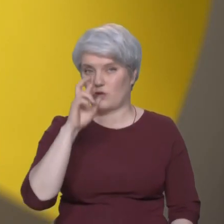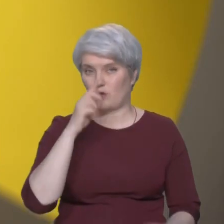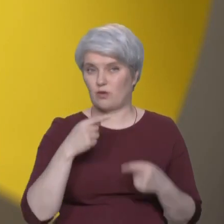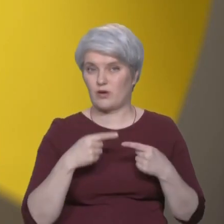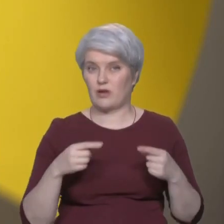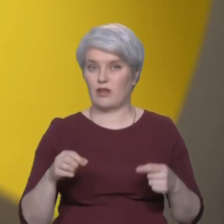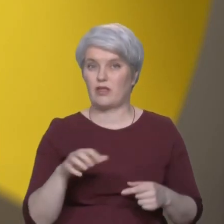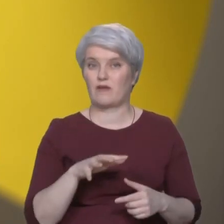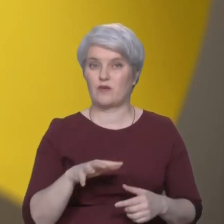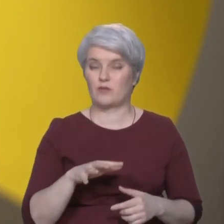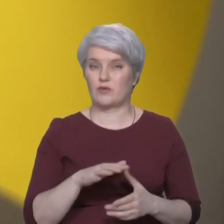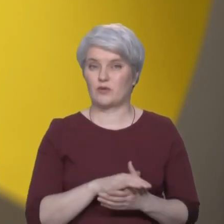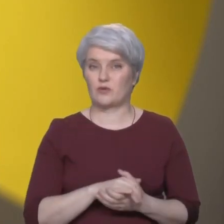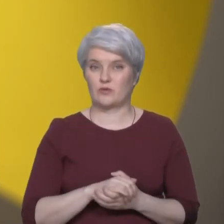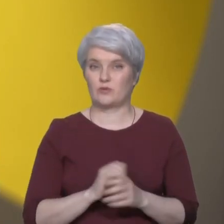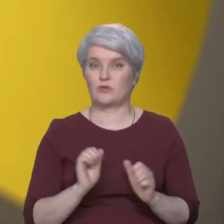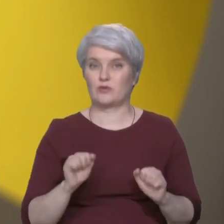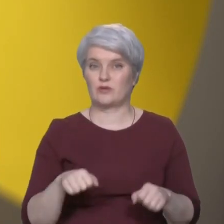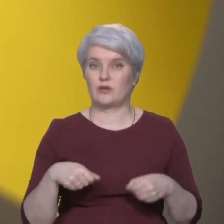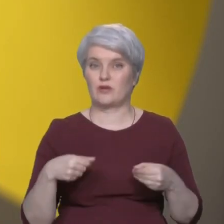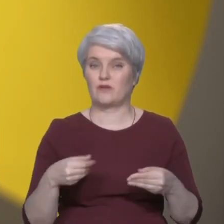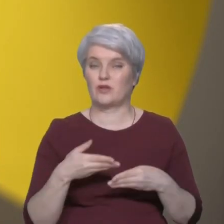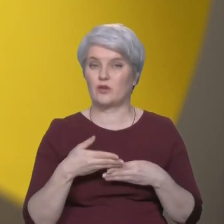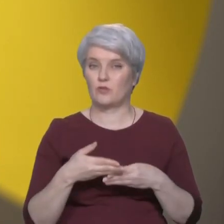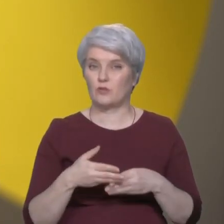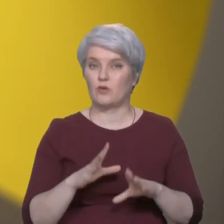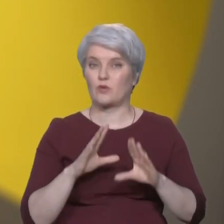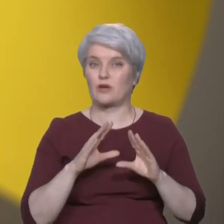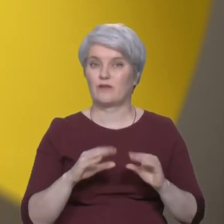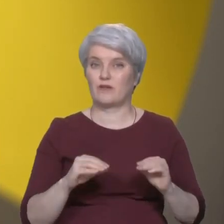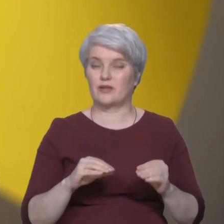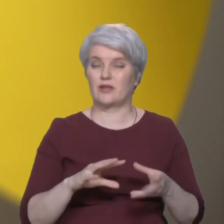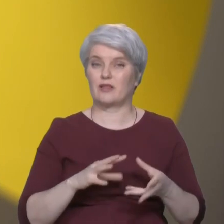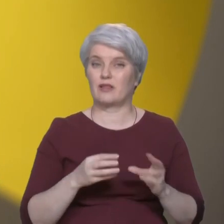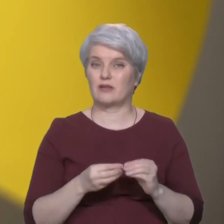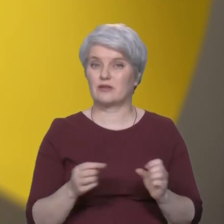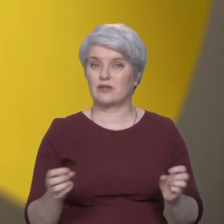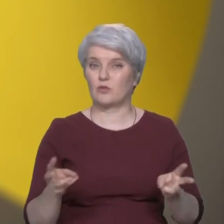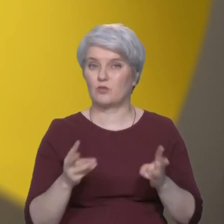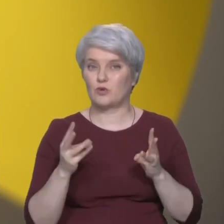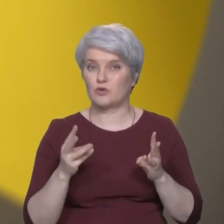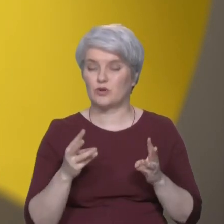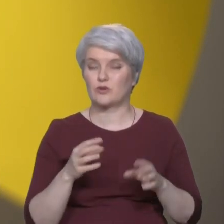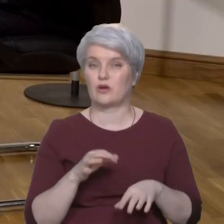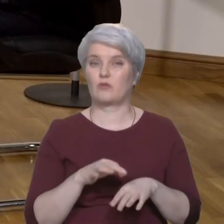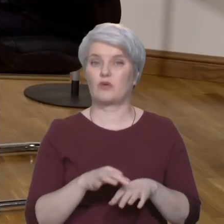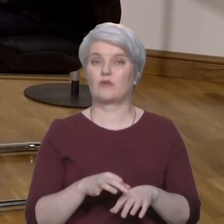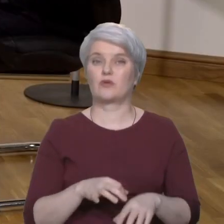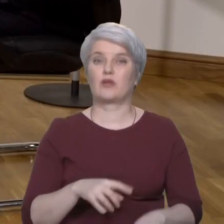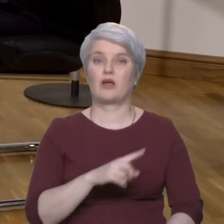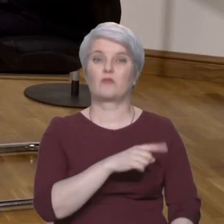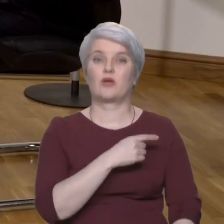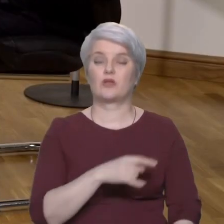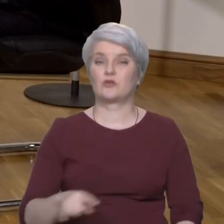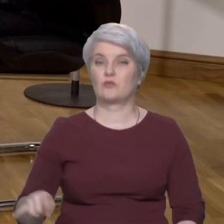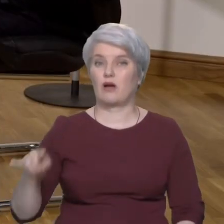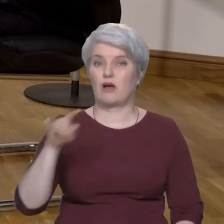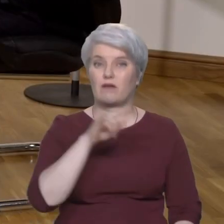Союзу, яка здатна надавати допомогу та ліквідовувати наслідки пожеж, проводити аеромедичну евакуацію і